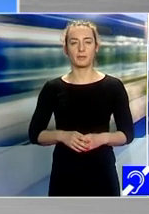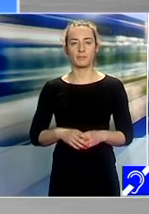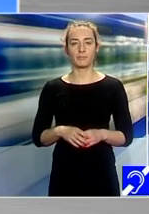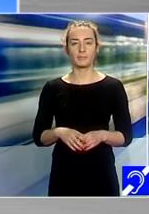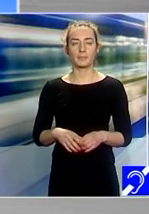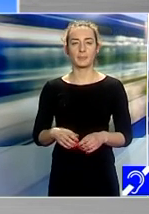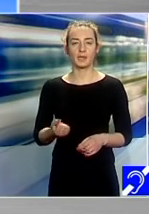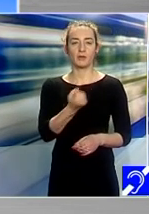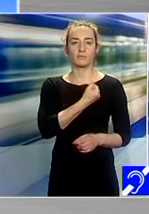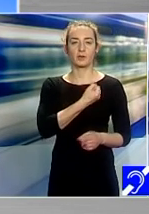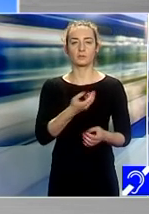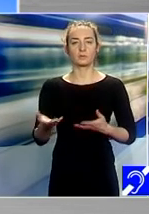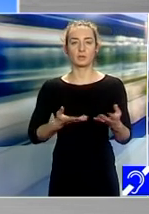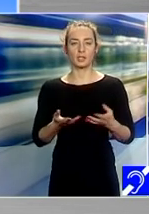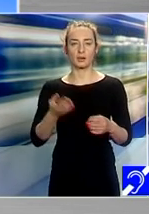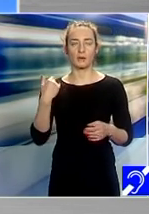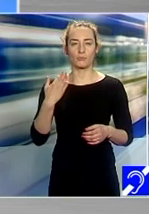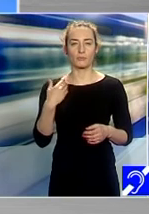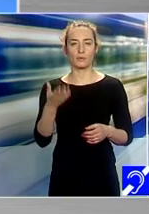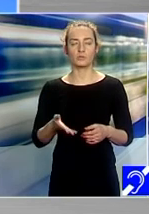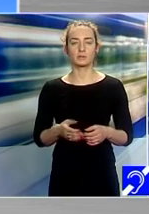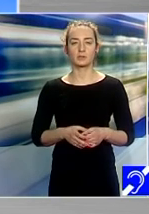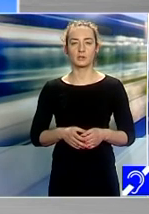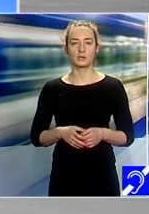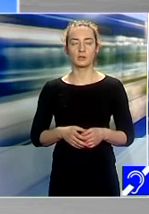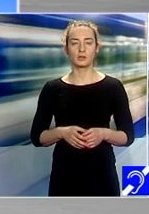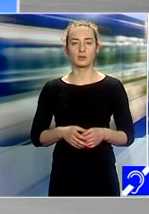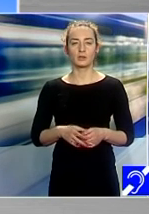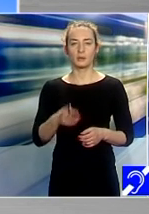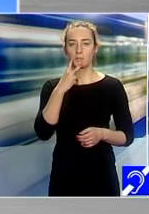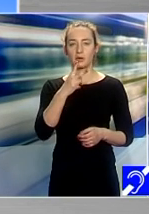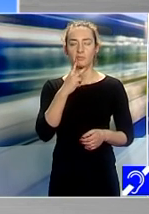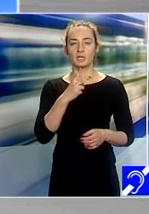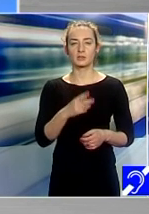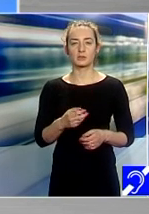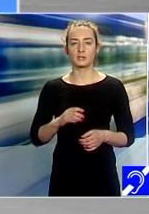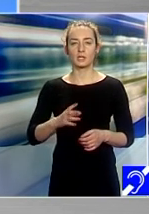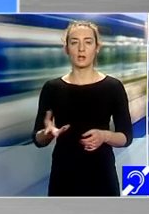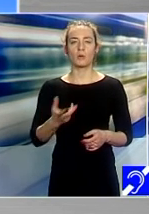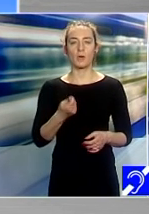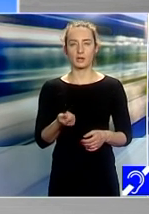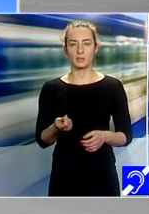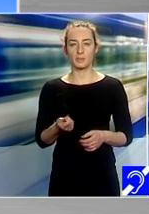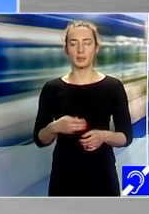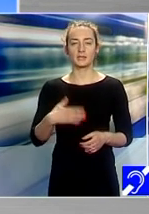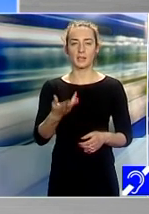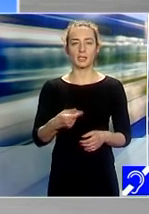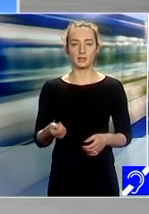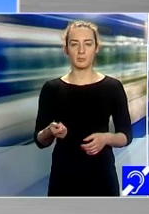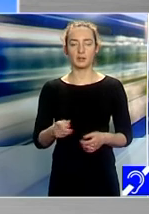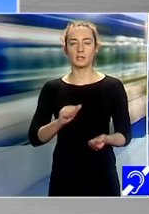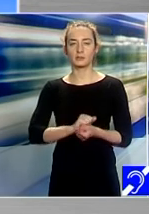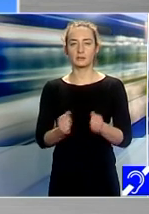Infracțiunile pentru care au fost trimise aceste persoane judecată privesc atât luare de mită, dare de mită sau